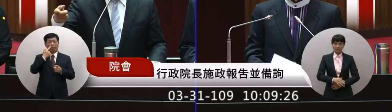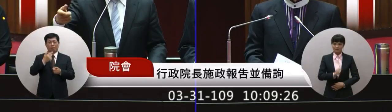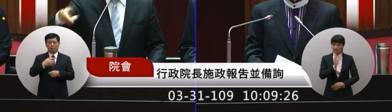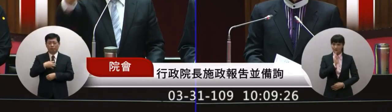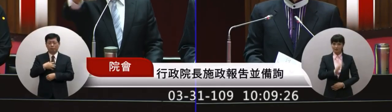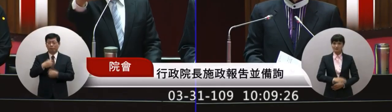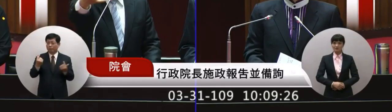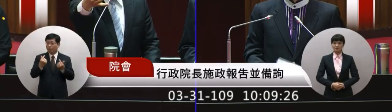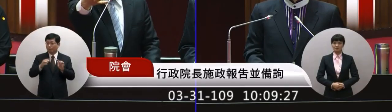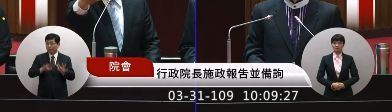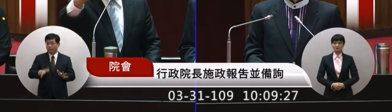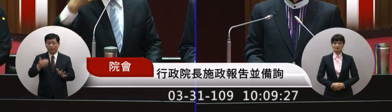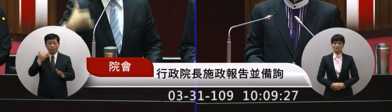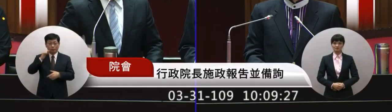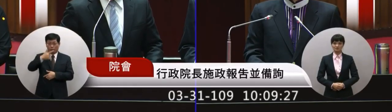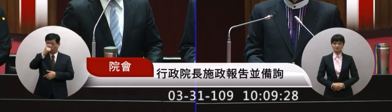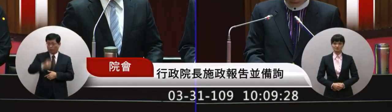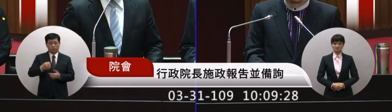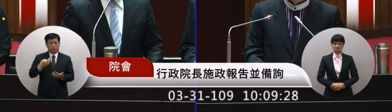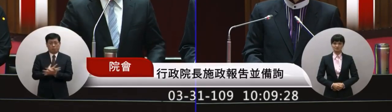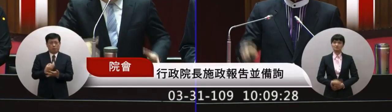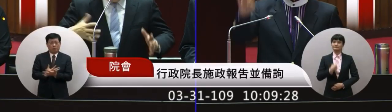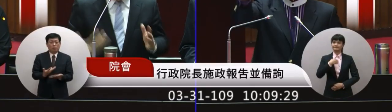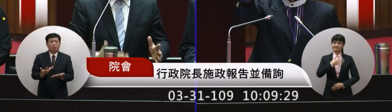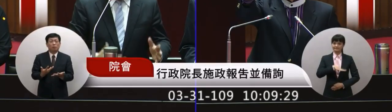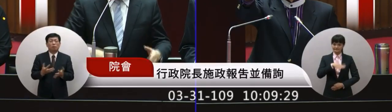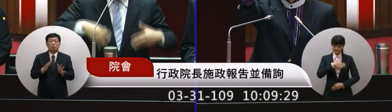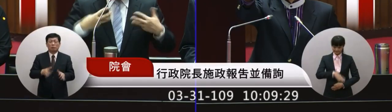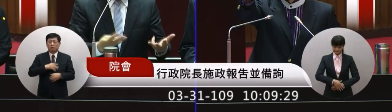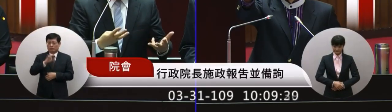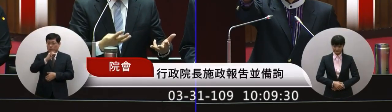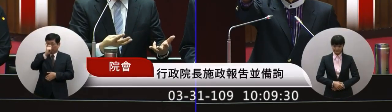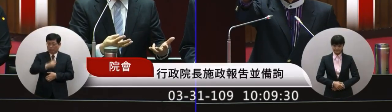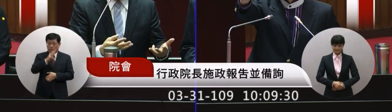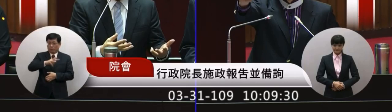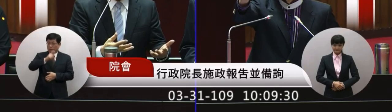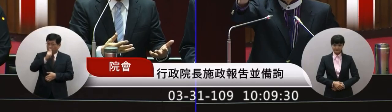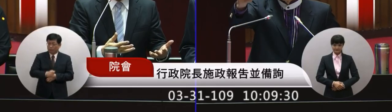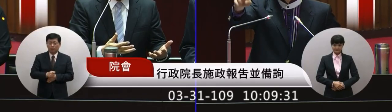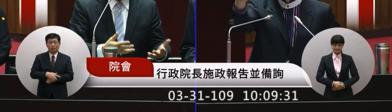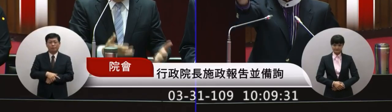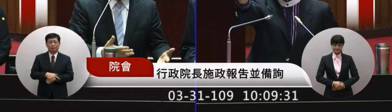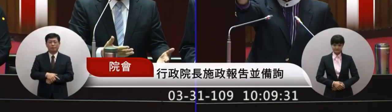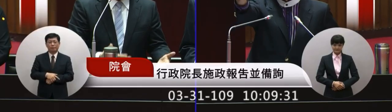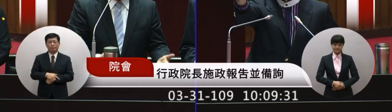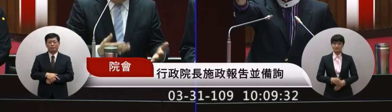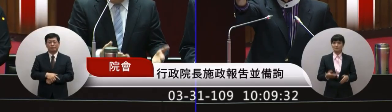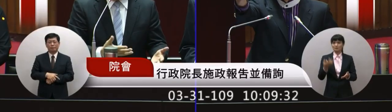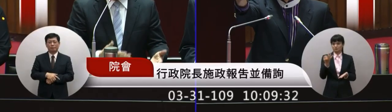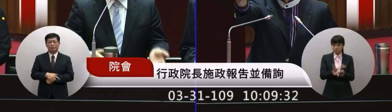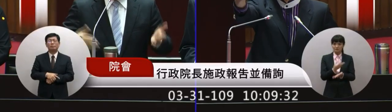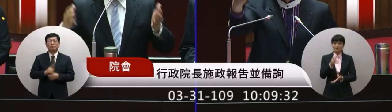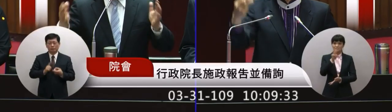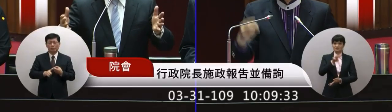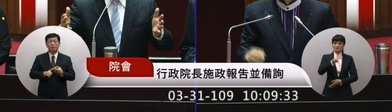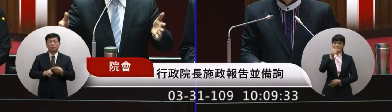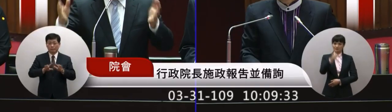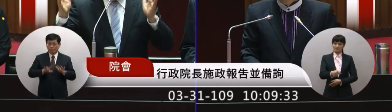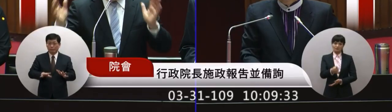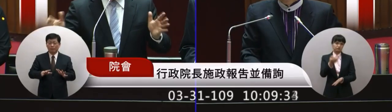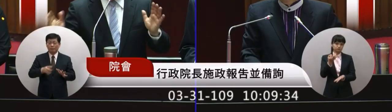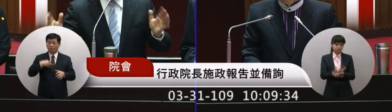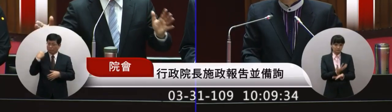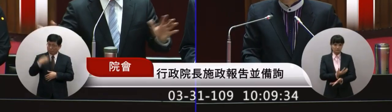啊。 所以啊，即卖600亿嘛无够啊。 我知啦。 所以1000亿、3000亿啊。 啊，先不要无够，就3000亿啊。 嗯。啊，即